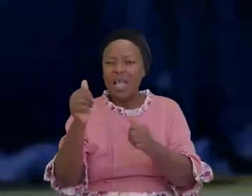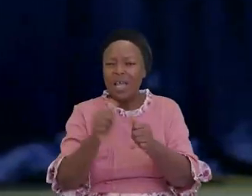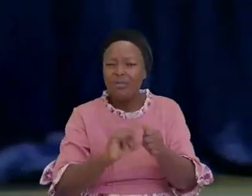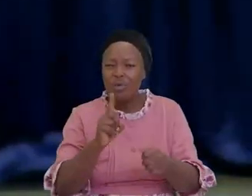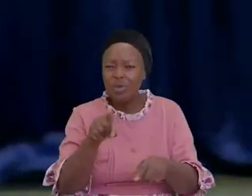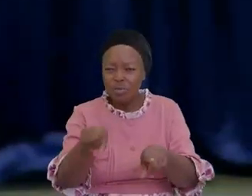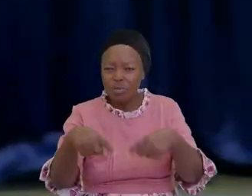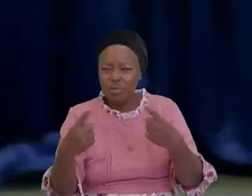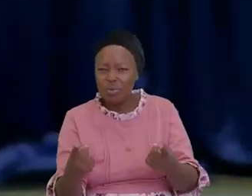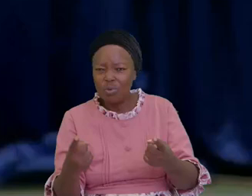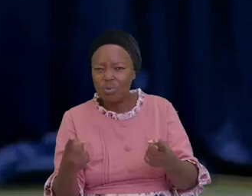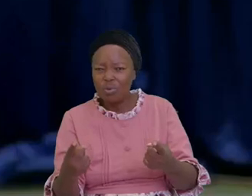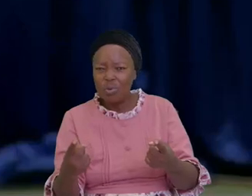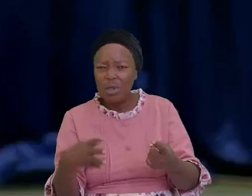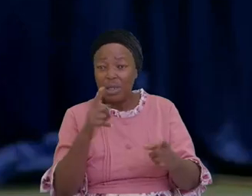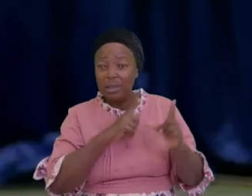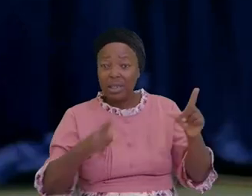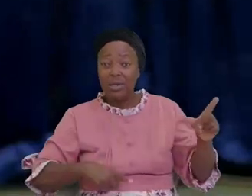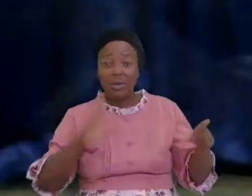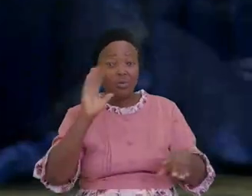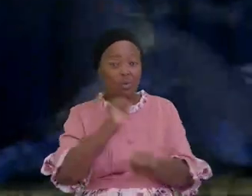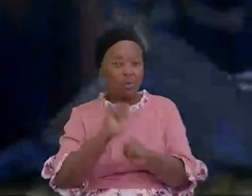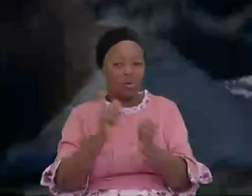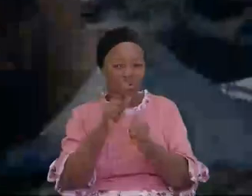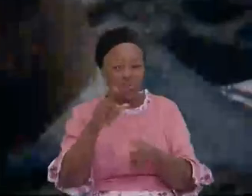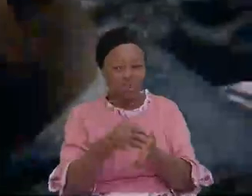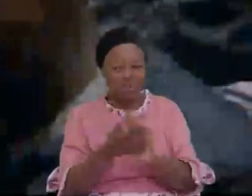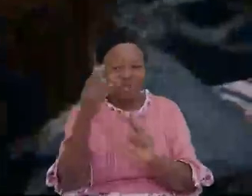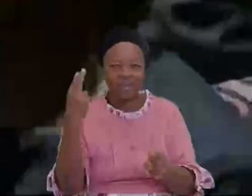Partout tu iras. Le Seigneur va travailler avec toi.